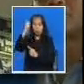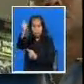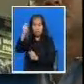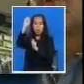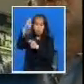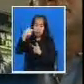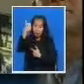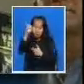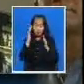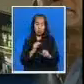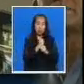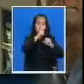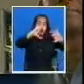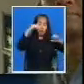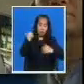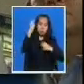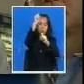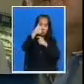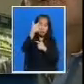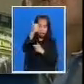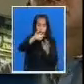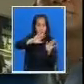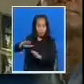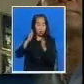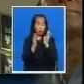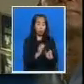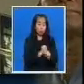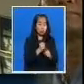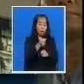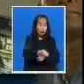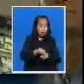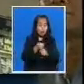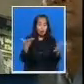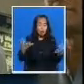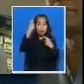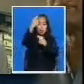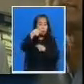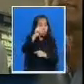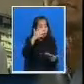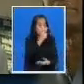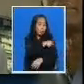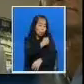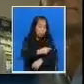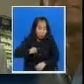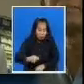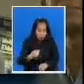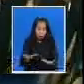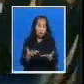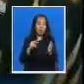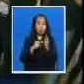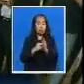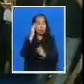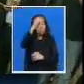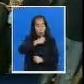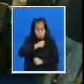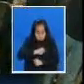ก็มีระบบบำเหน็จบำนาญอะไรต่างๆดูแลอยู่แต่เกษตรกรเนี่ยไม่มีนะ ครับ และอย่าว่าแต่ความมั่นคงในแง่ที่ว่าบั้นปลาย